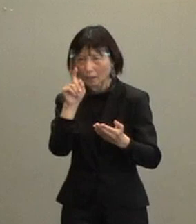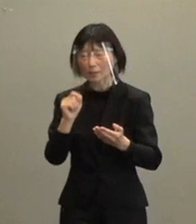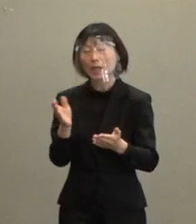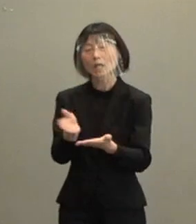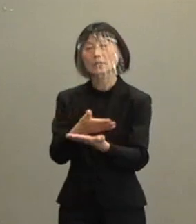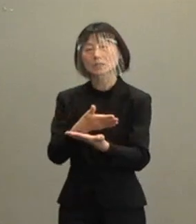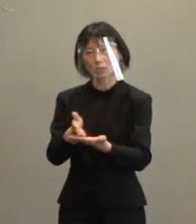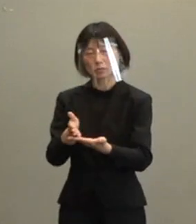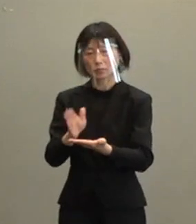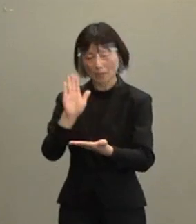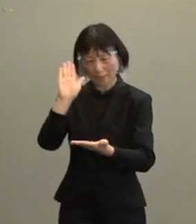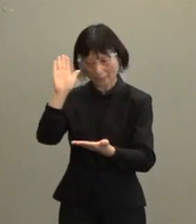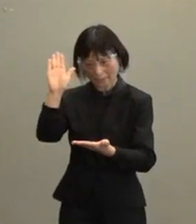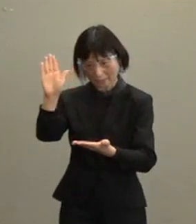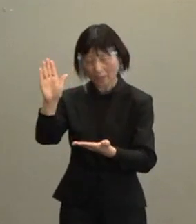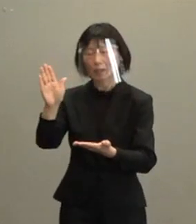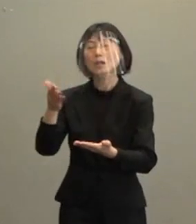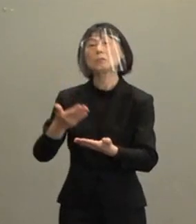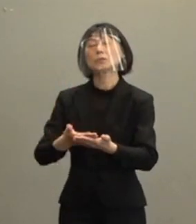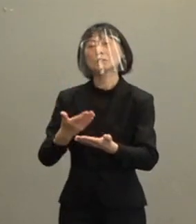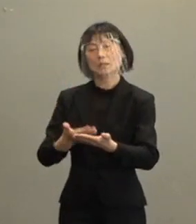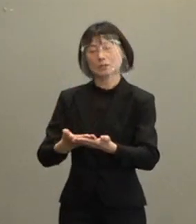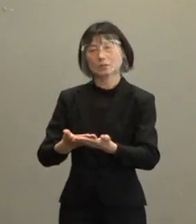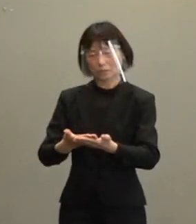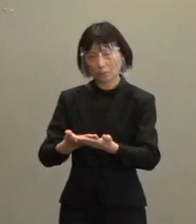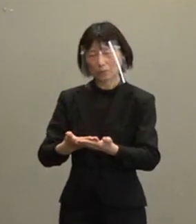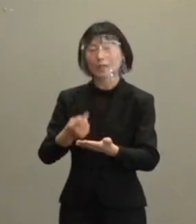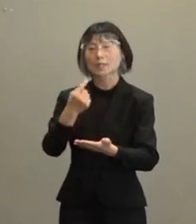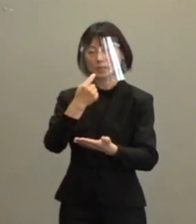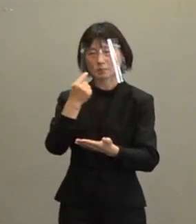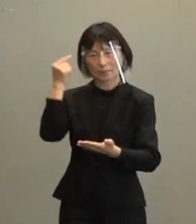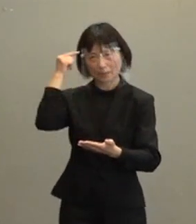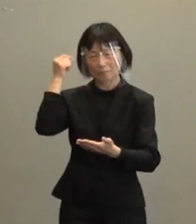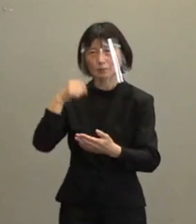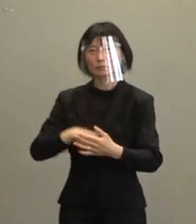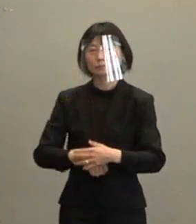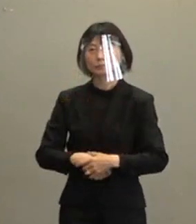がこれからの時代に求められてくるというふうに私たちは考えています。